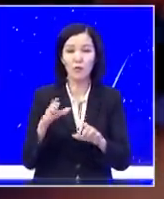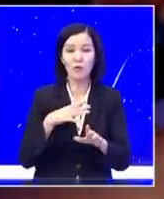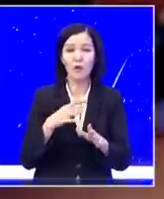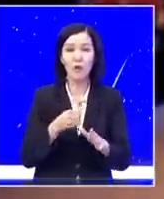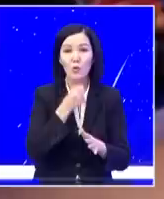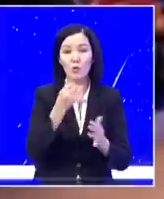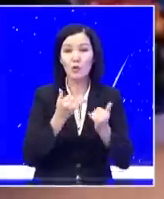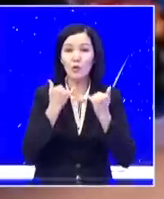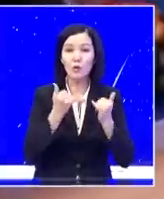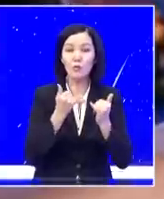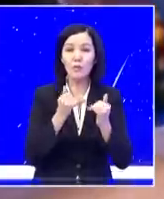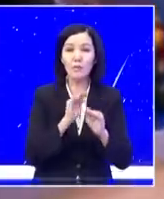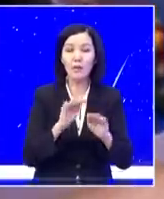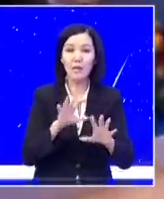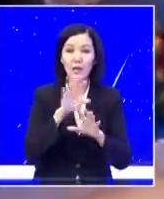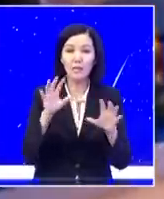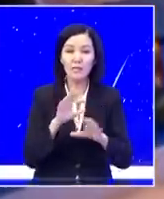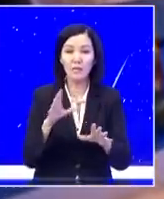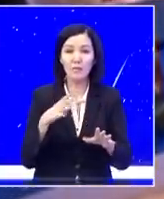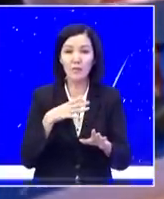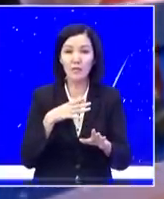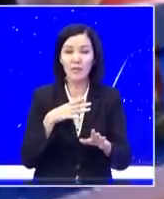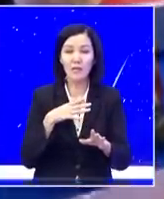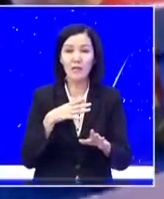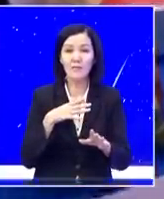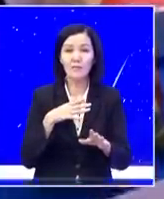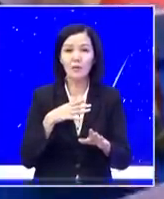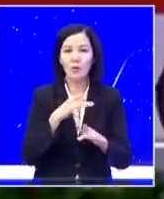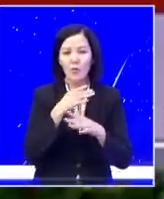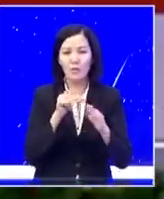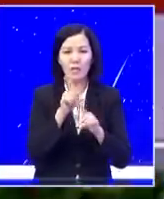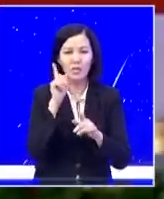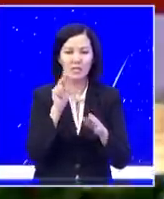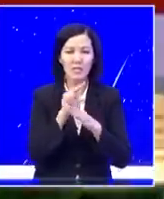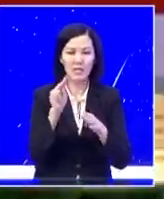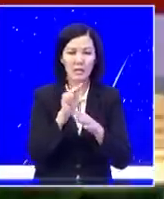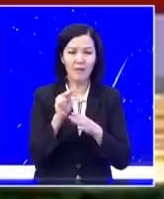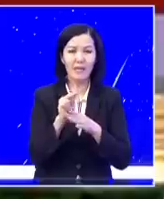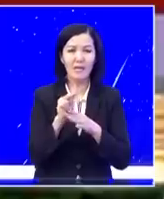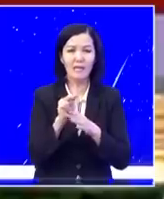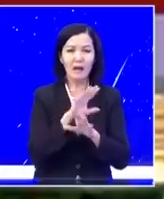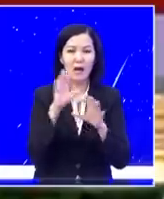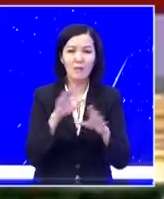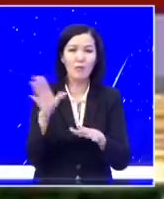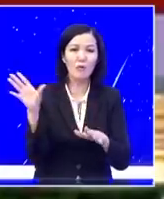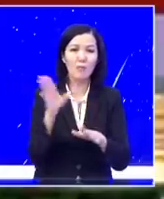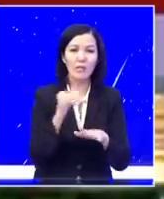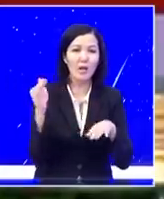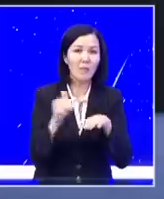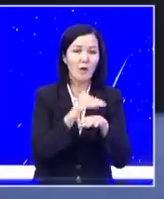кішіге ізет көрсетіп өтті. Алдымнан артым осын дейтін талай шәкірт тәрбиеледі, қамқор баршаға бауырмал